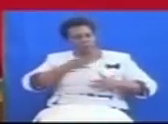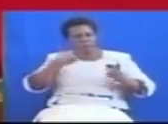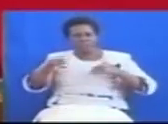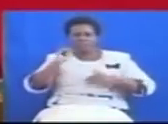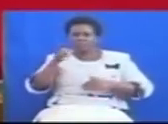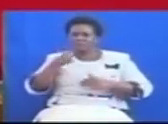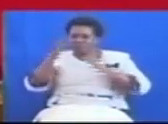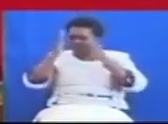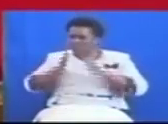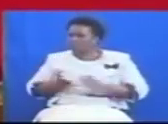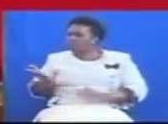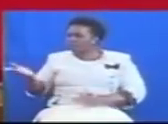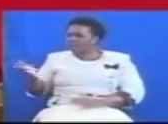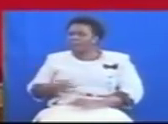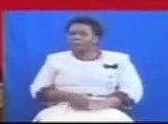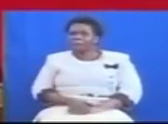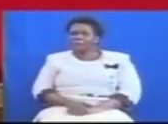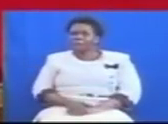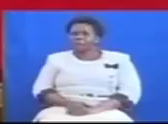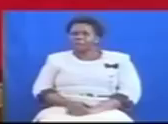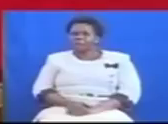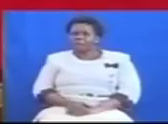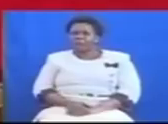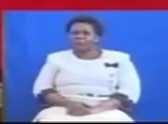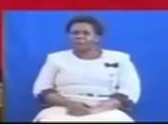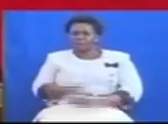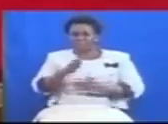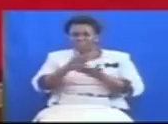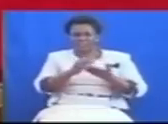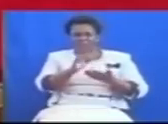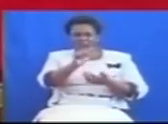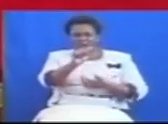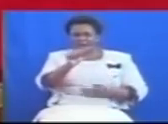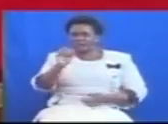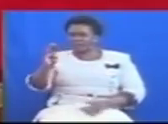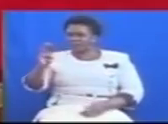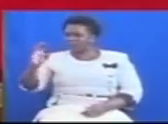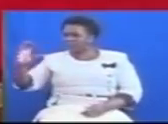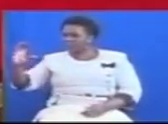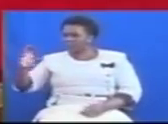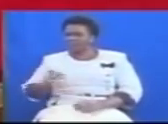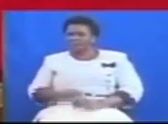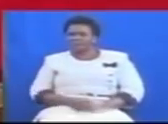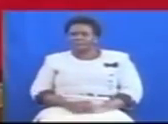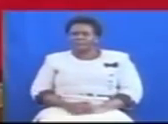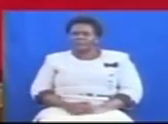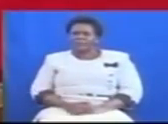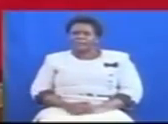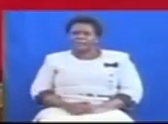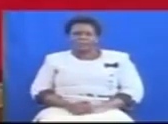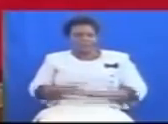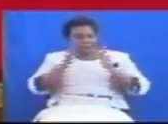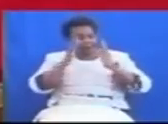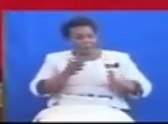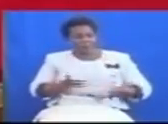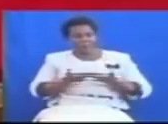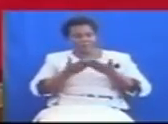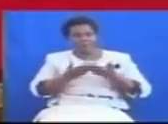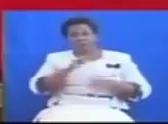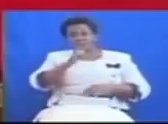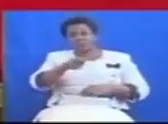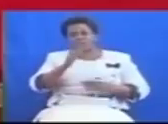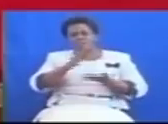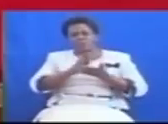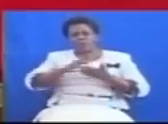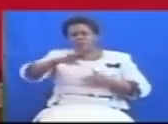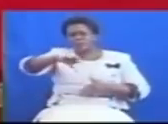la Mheshimiwa John Mnyika, mbunge wa jimbo la Kibamba lenye sehemu A, B na C kama ifuatavyo. Mheshimiwa Naibu Spika, maeneo mengi ya jiji la Dar es